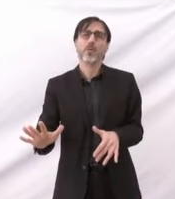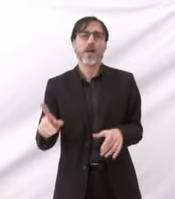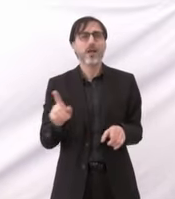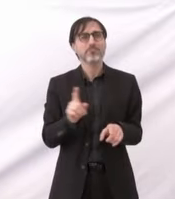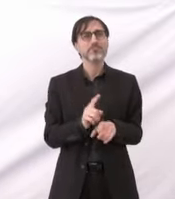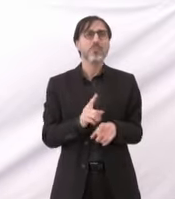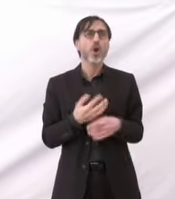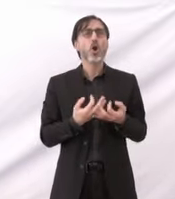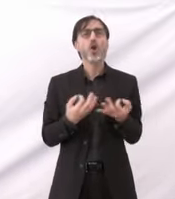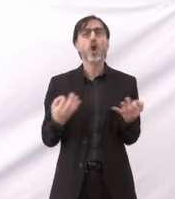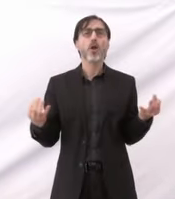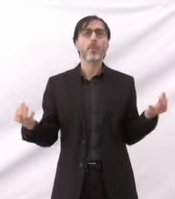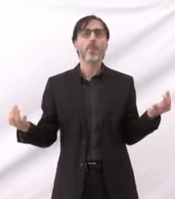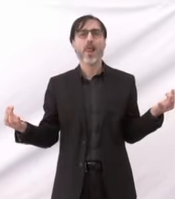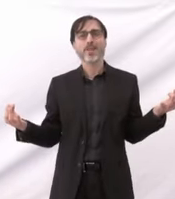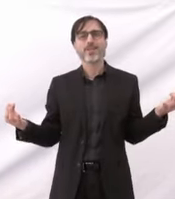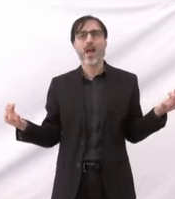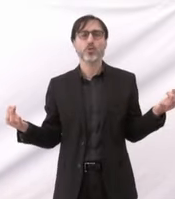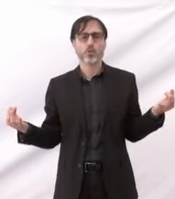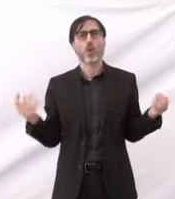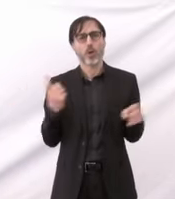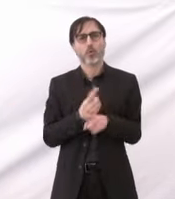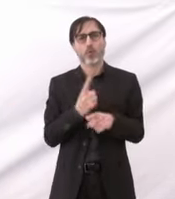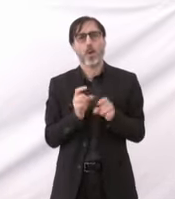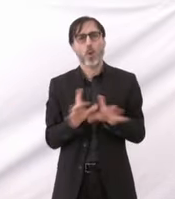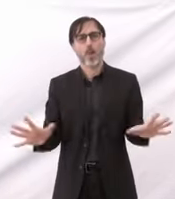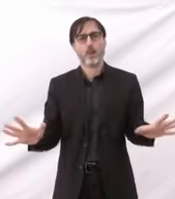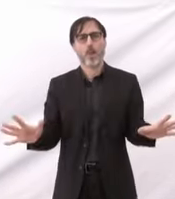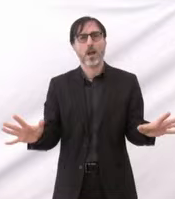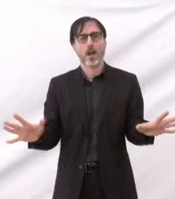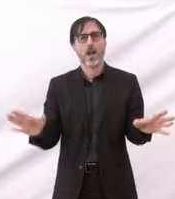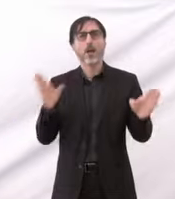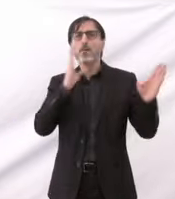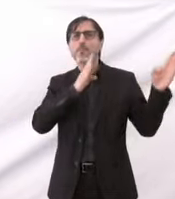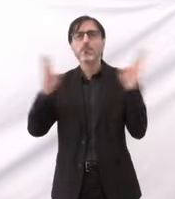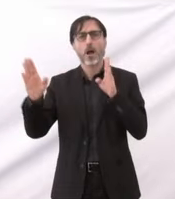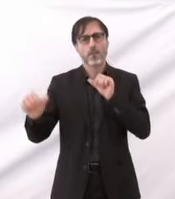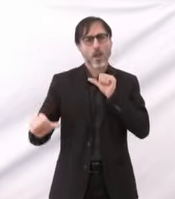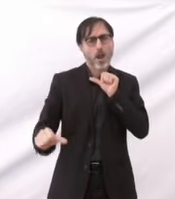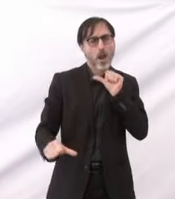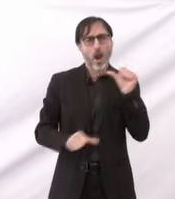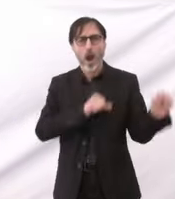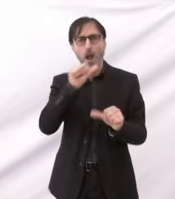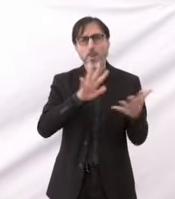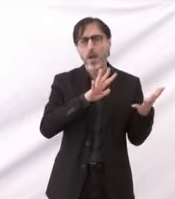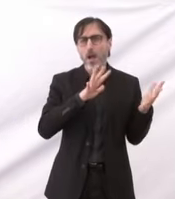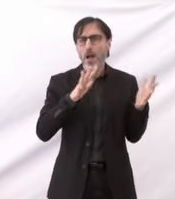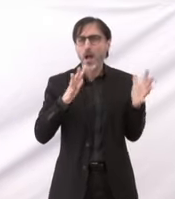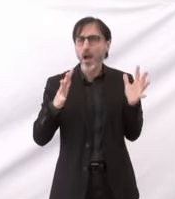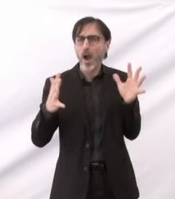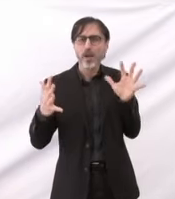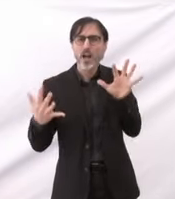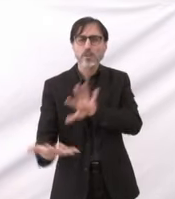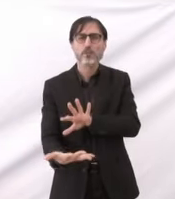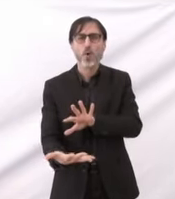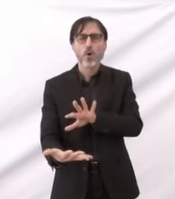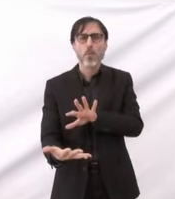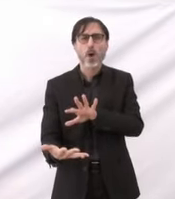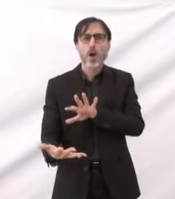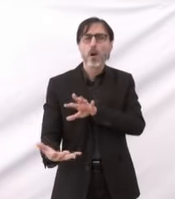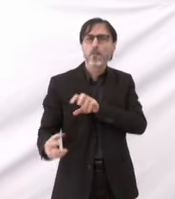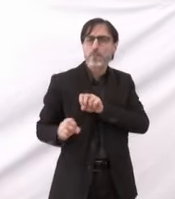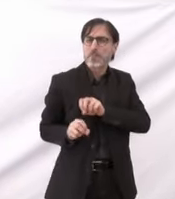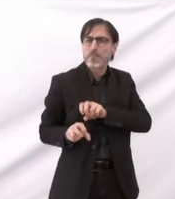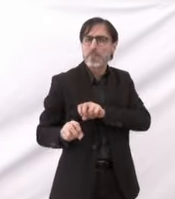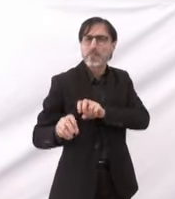una certa normalizzazione. Le mafie cambiano, si trasformano,